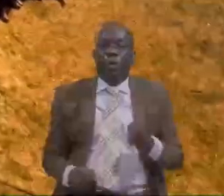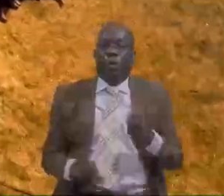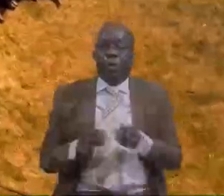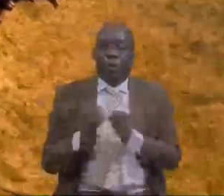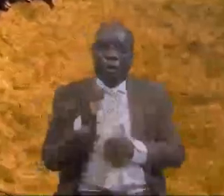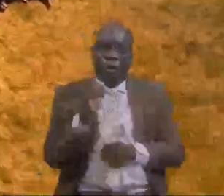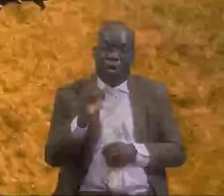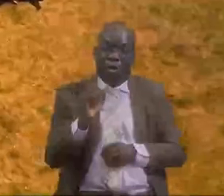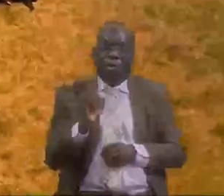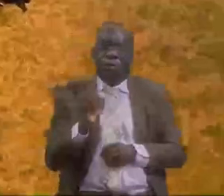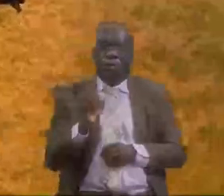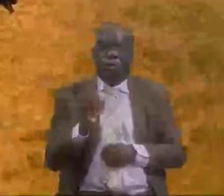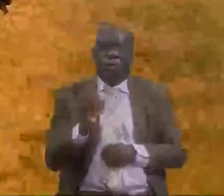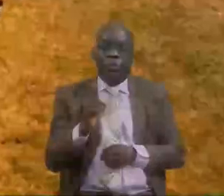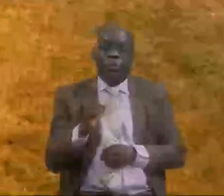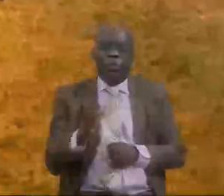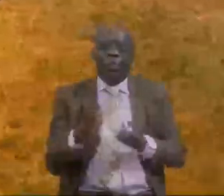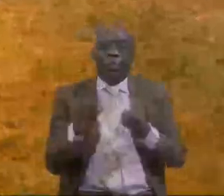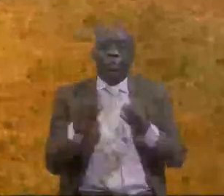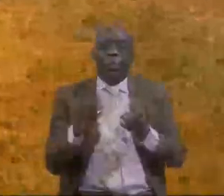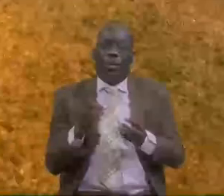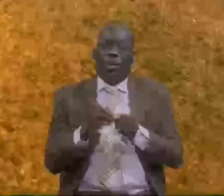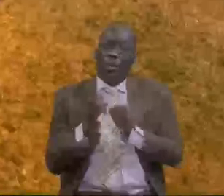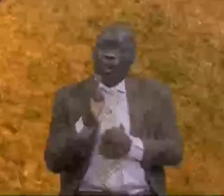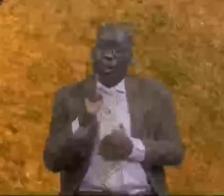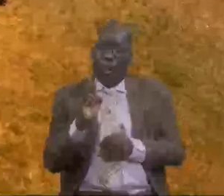Voyons le premier point.